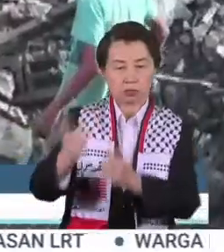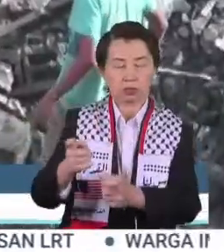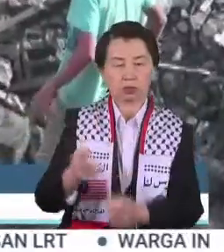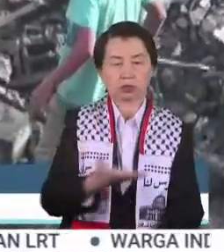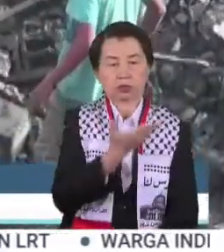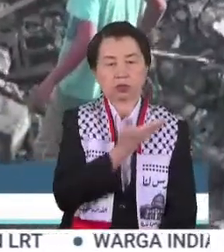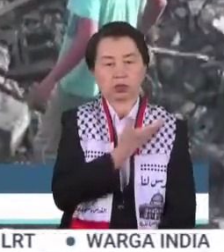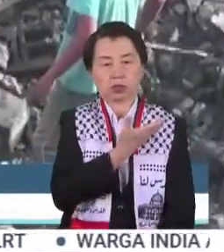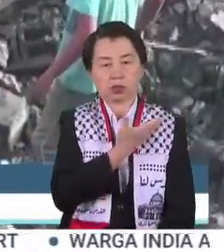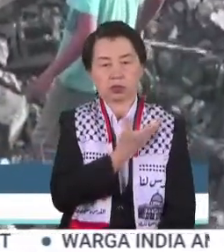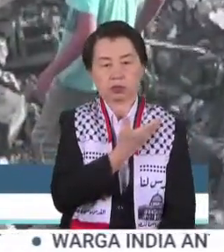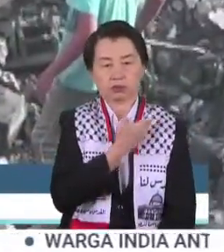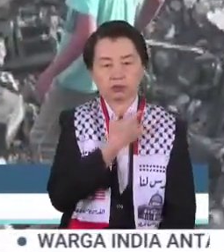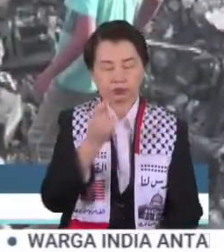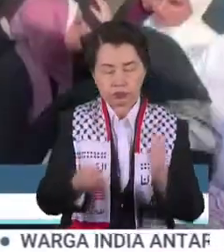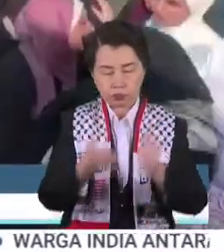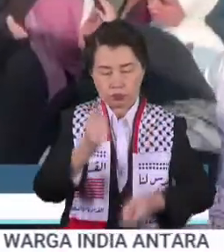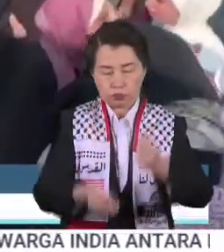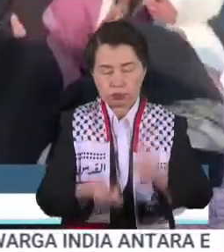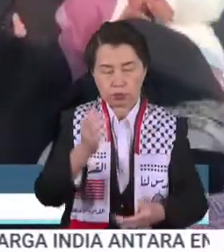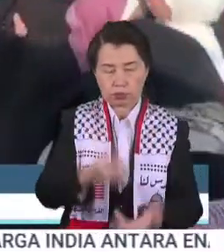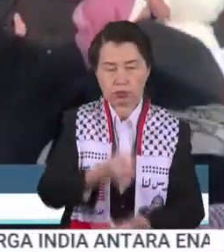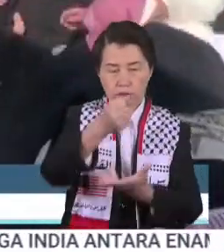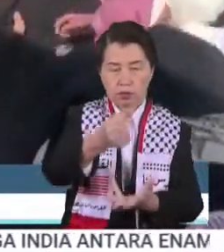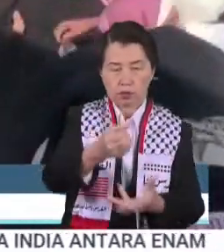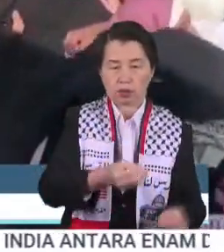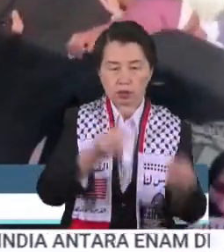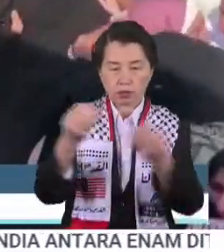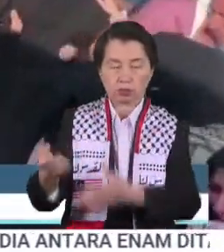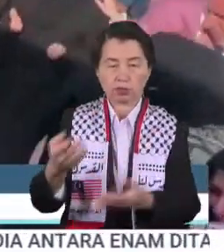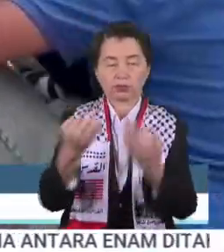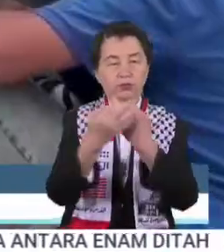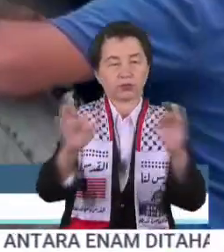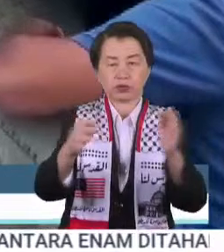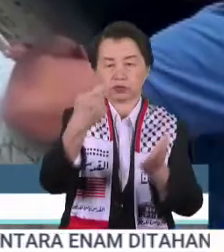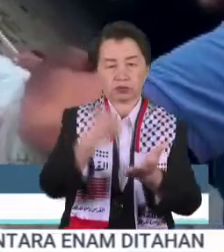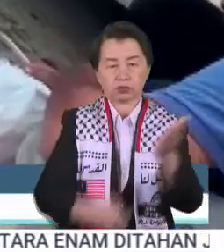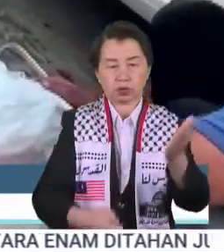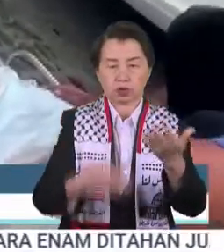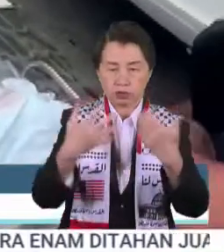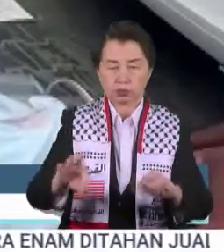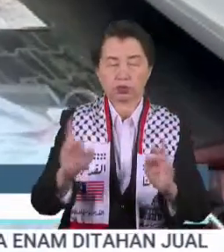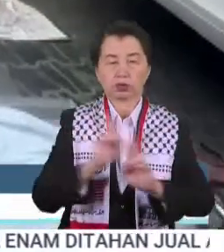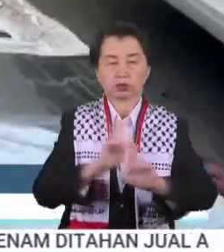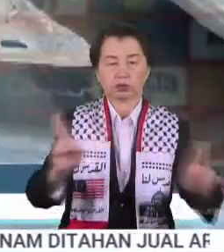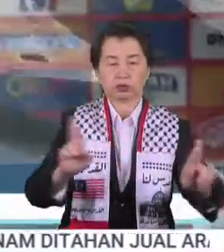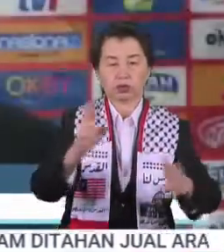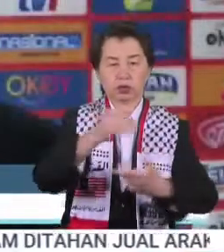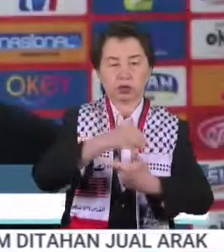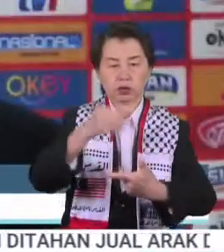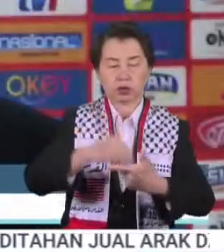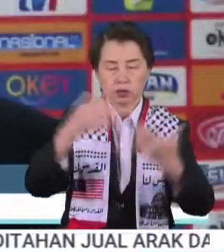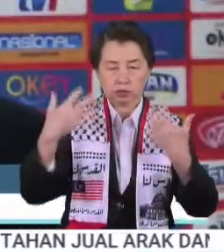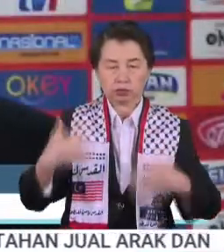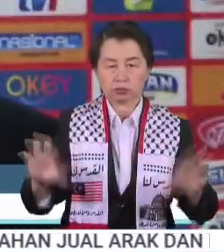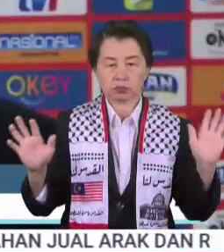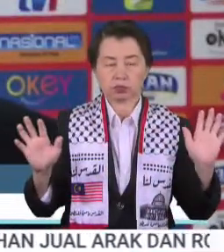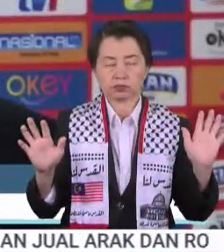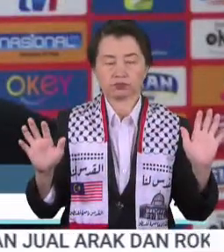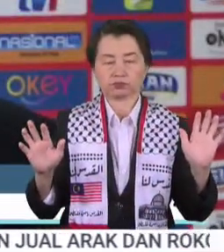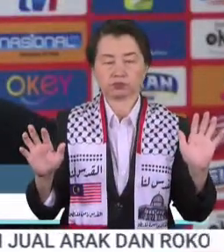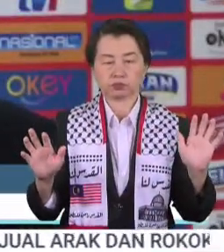Gaza. Para sumbangan akan diberikan tax exemption, iaitu yang telah disediakan ataupun telah